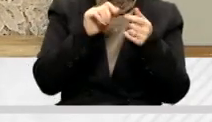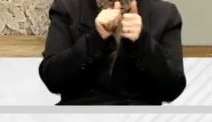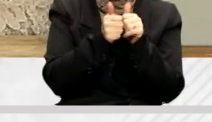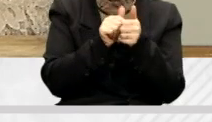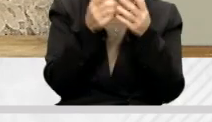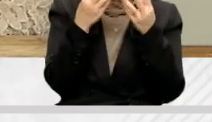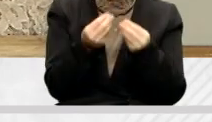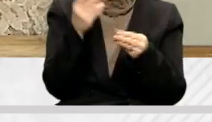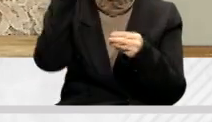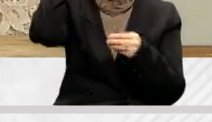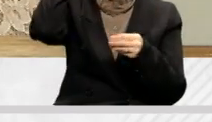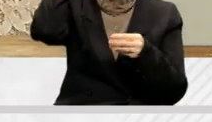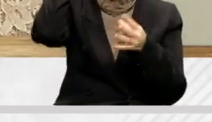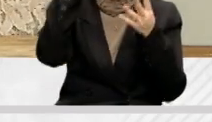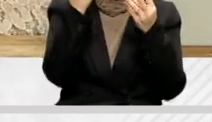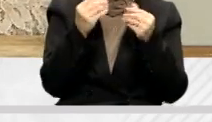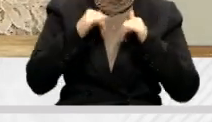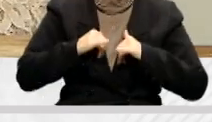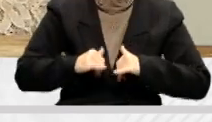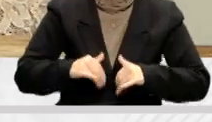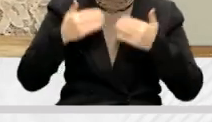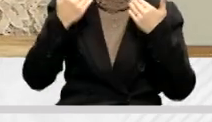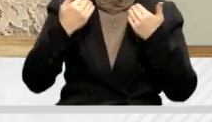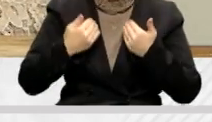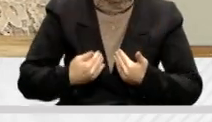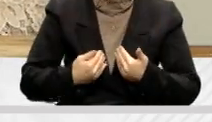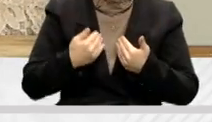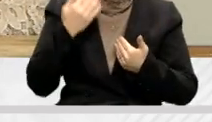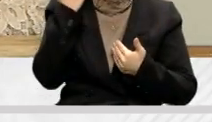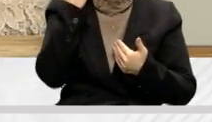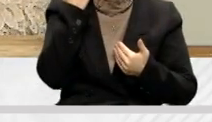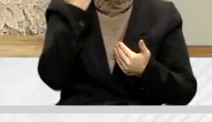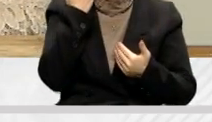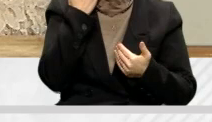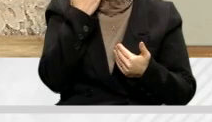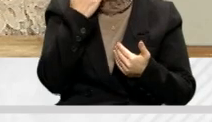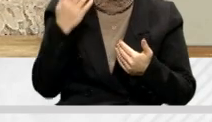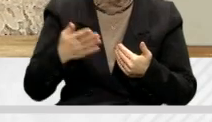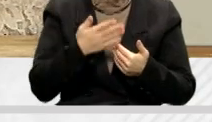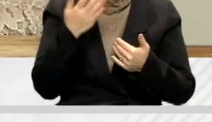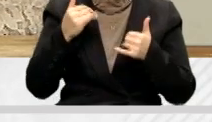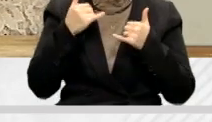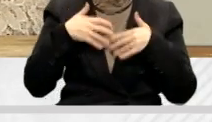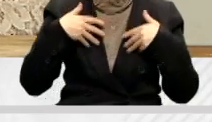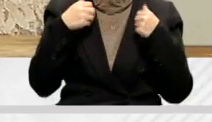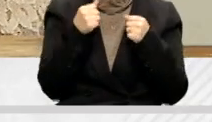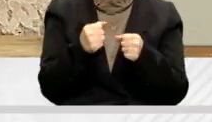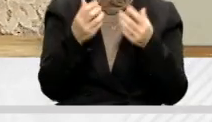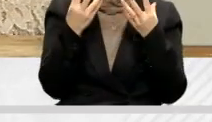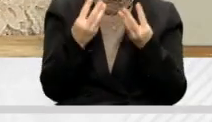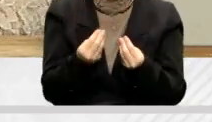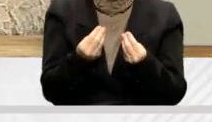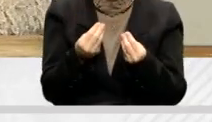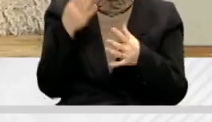psikolojik olarak rahatlamaya, bedenimizi bir nasıl anlatsam daha sıhhate yönlendiriyoruz ve kafamızdaki